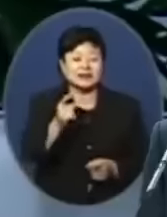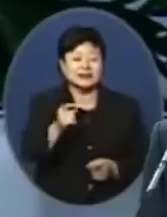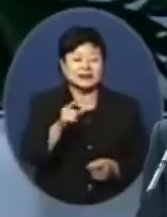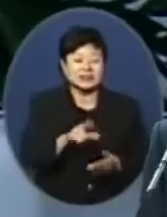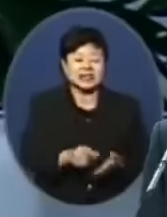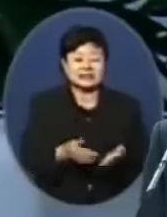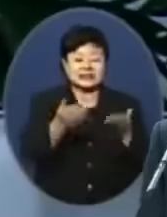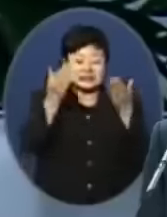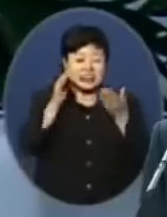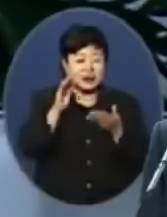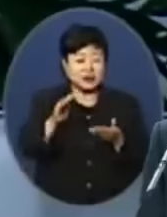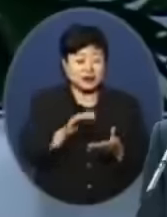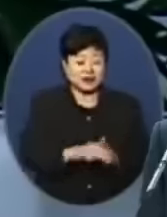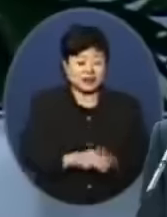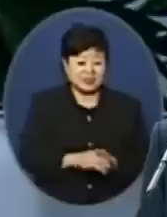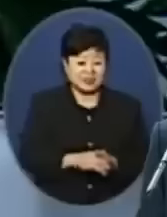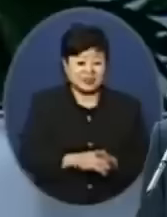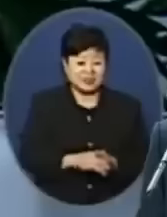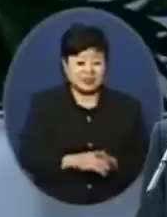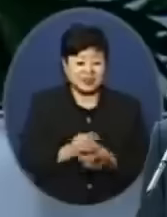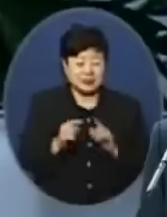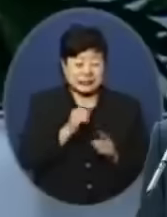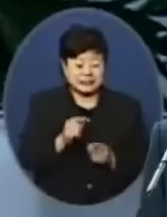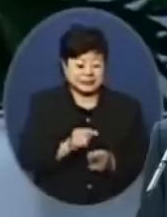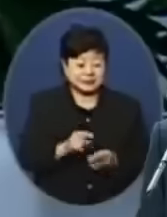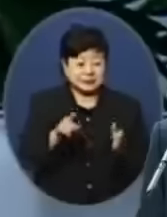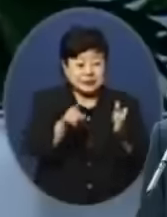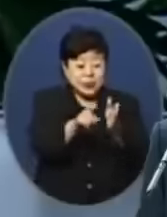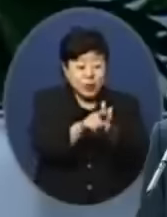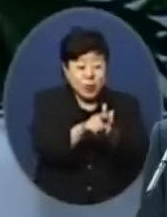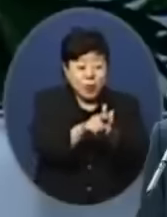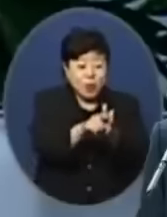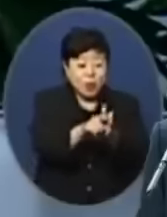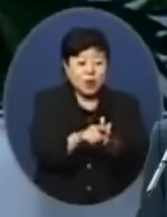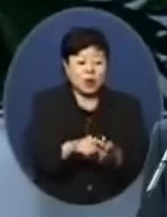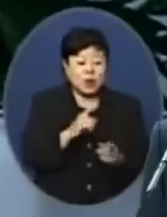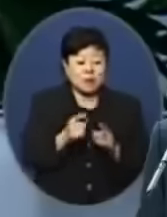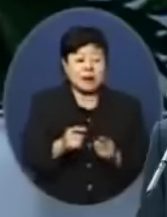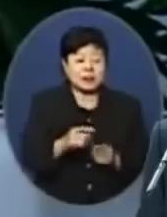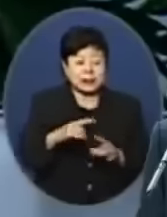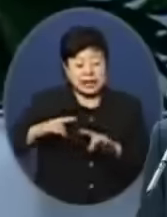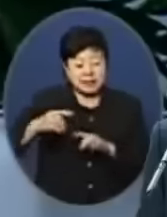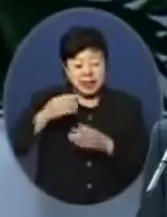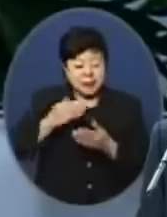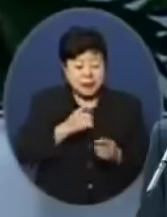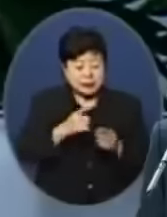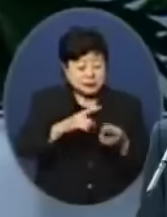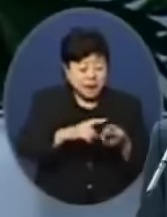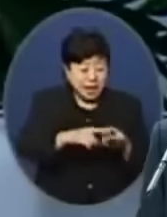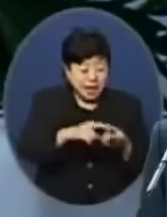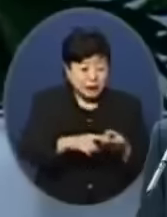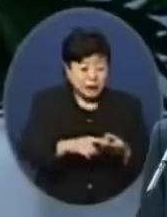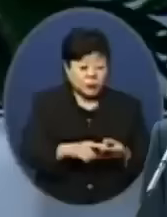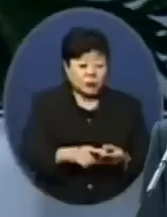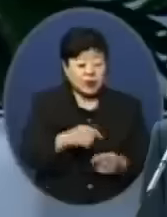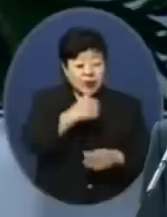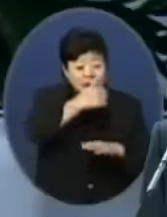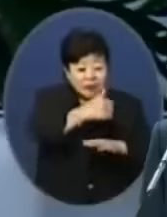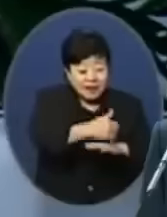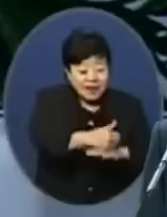세월이 지나고 난 다음 저는 아닌 게 아니라 성경 말씀을 믿고 레마를 받아서 말씀대로 한 결과에